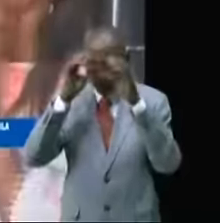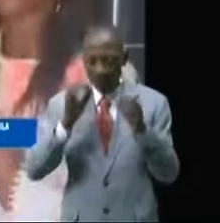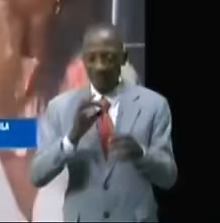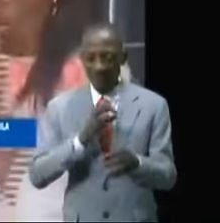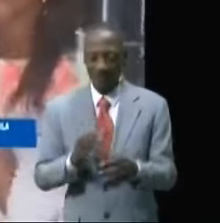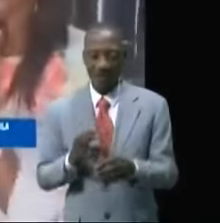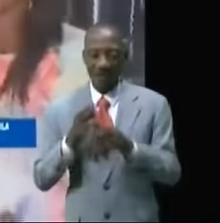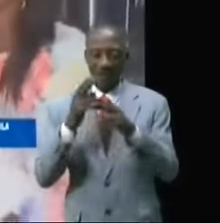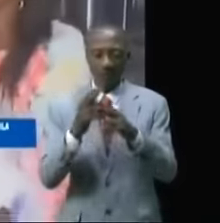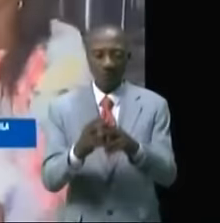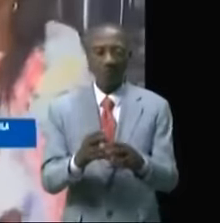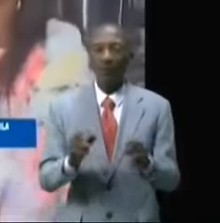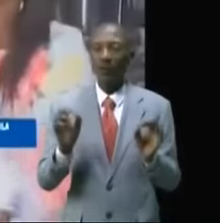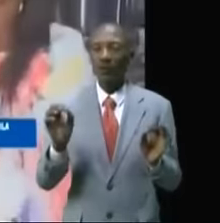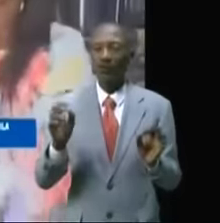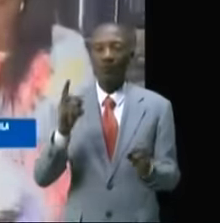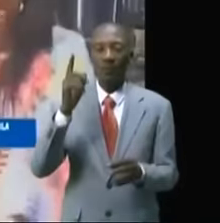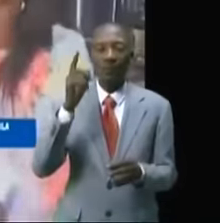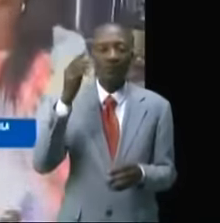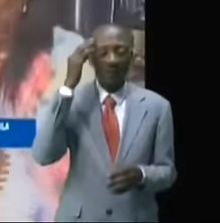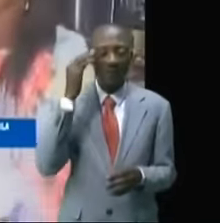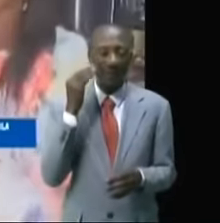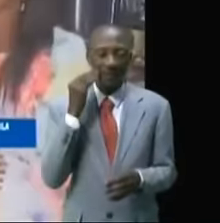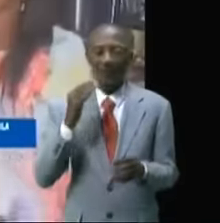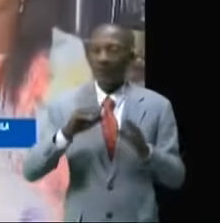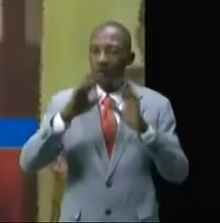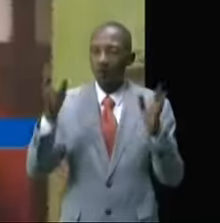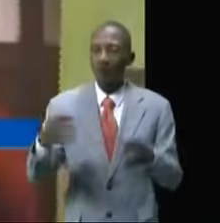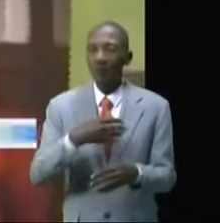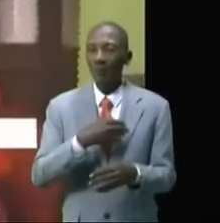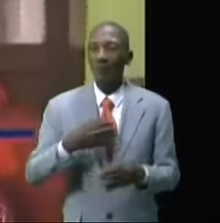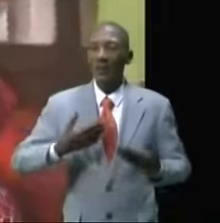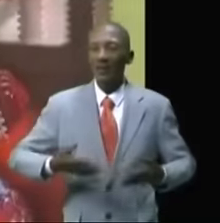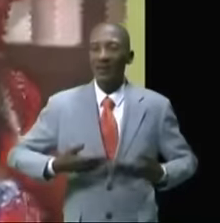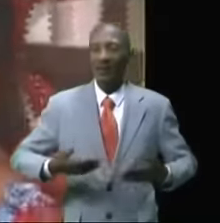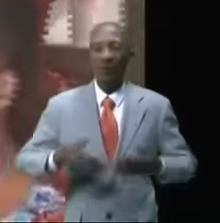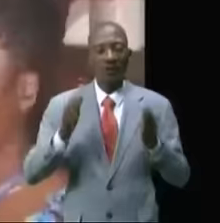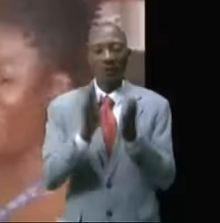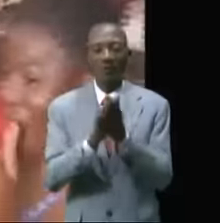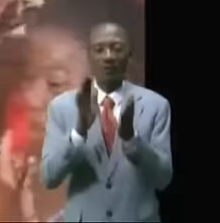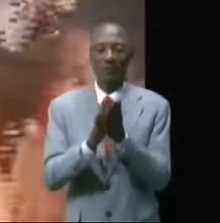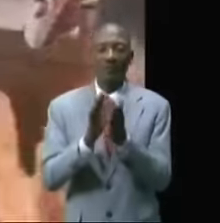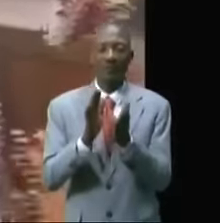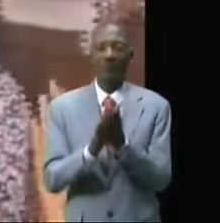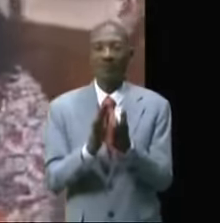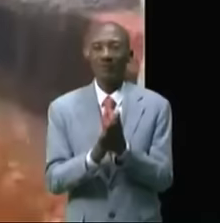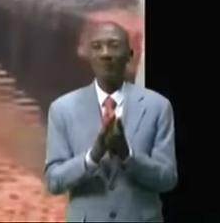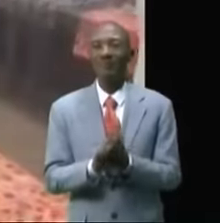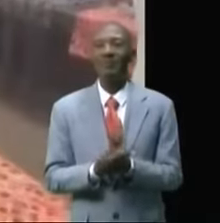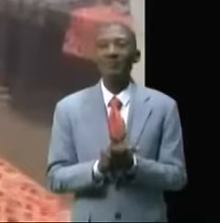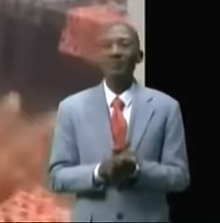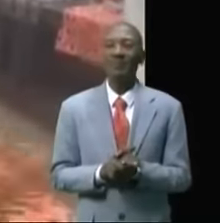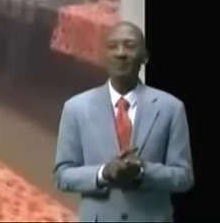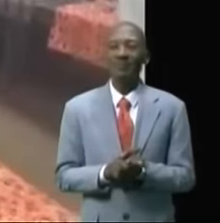occasion les femmes, remercie le chef de l'État, champion de la masculinité